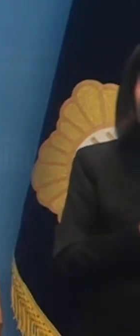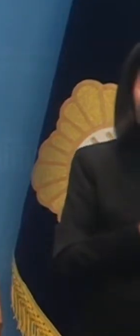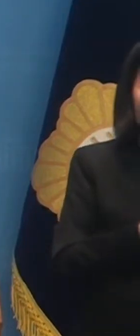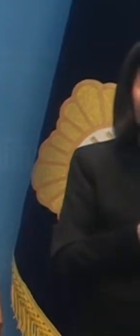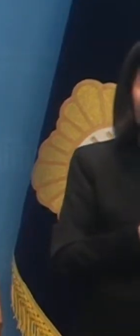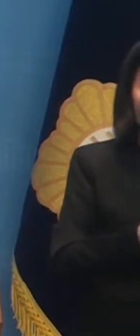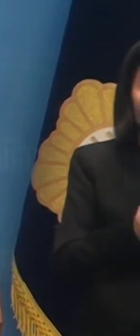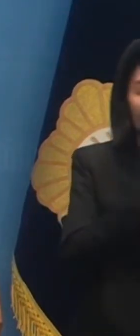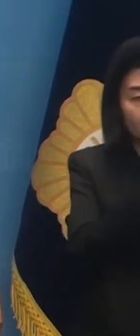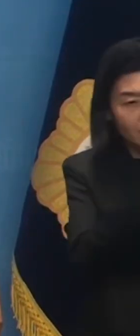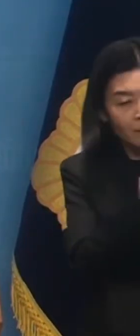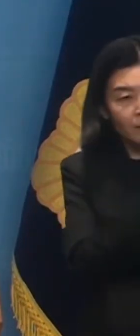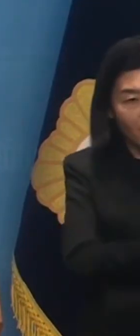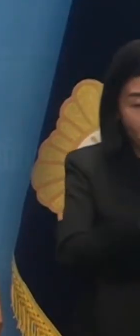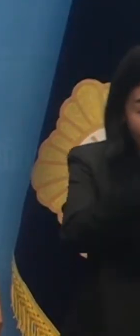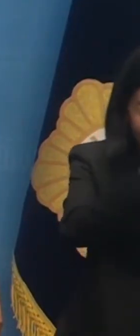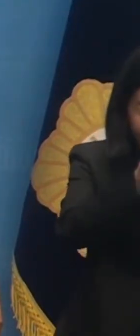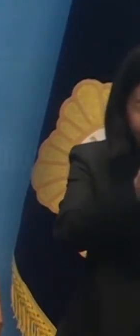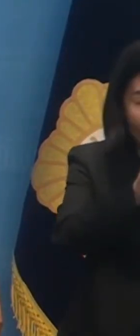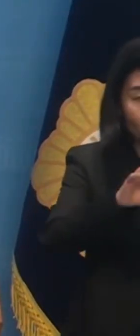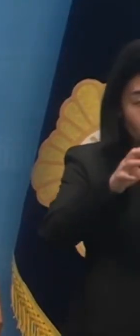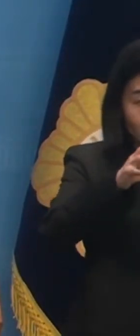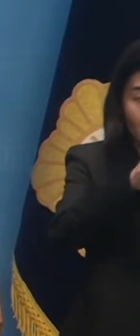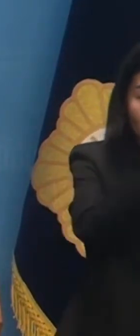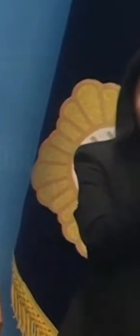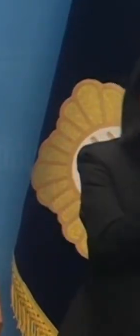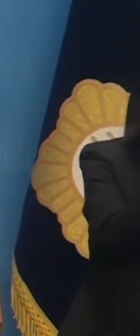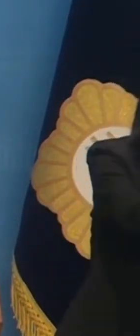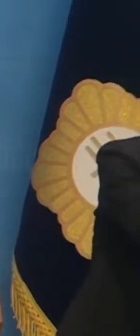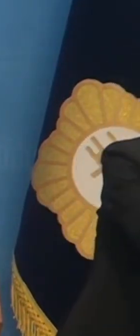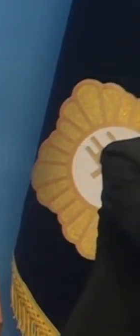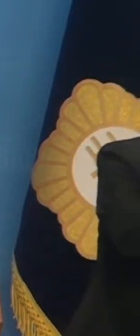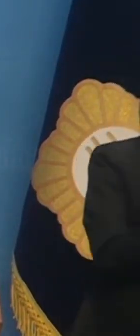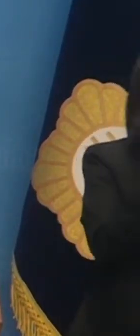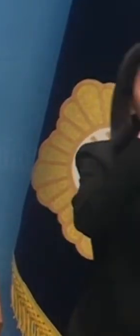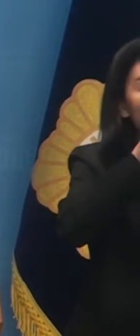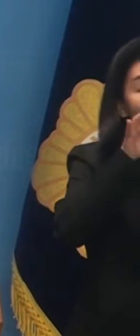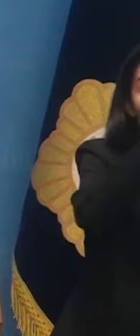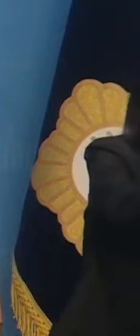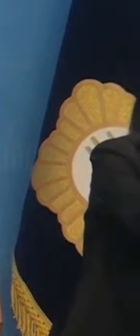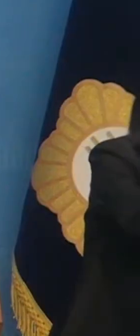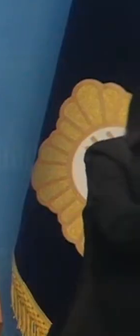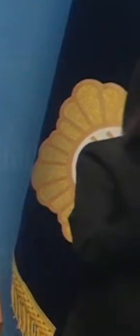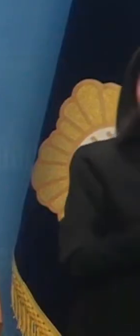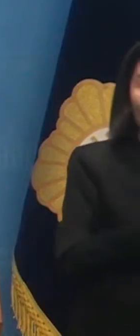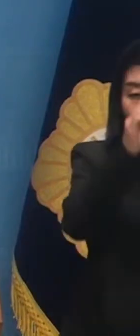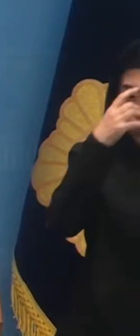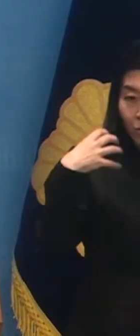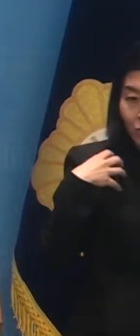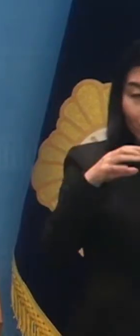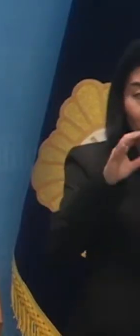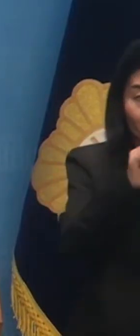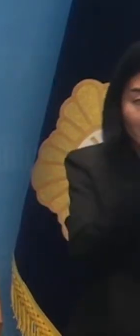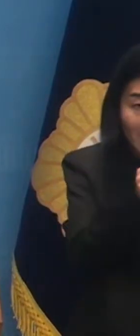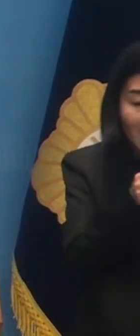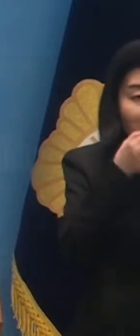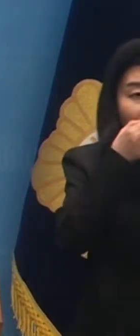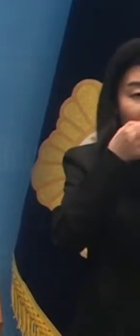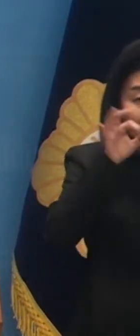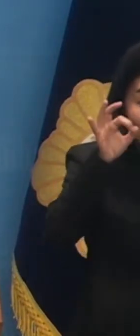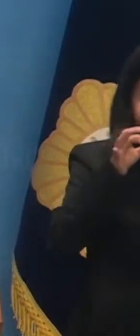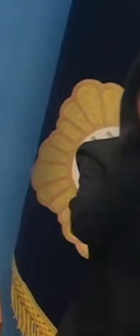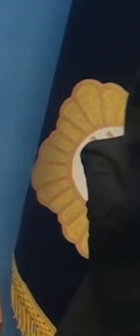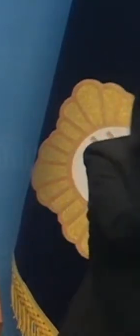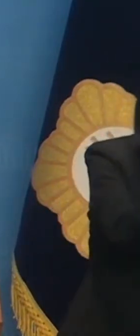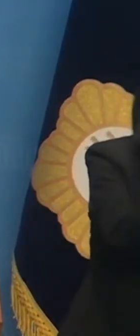바르게 재정을 조달하면 정부는 부채 매수자인 민간에 이자를 지급합니다. 정부의 부채 이자 지출은